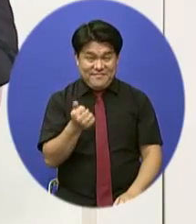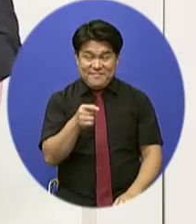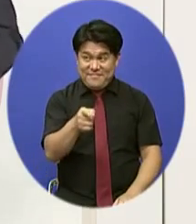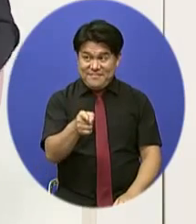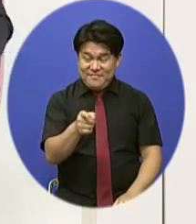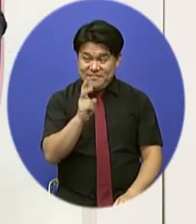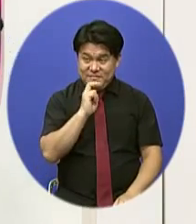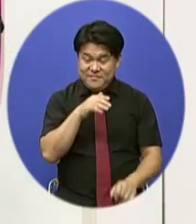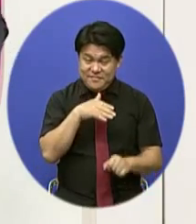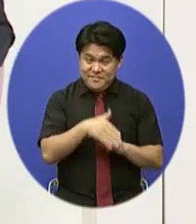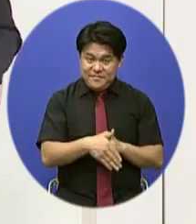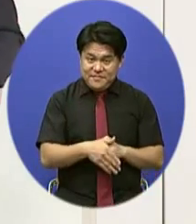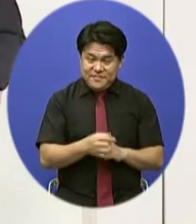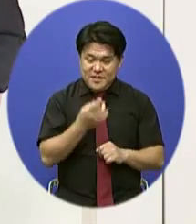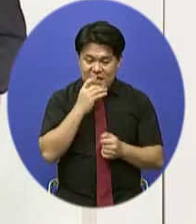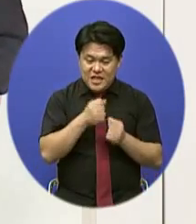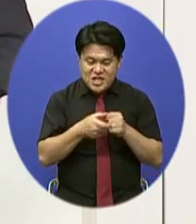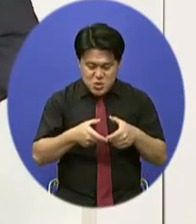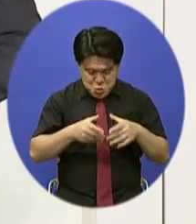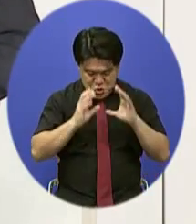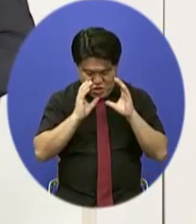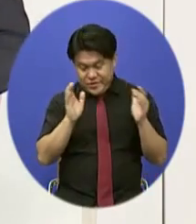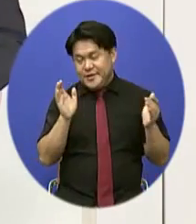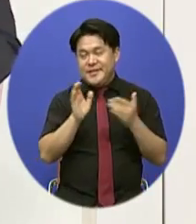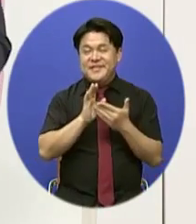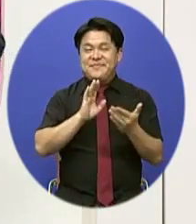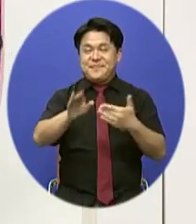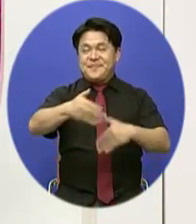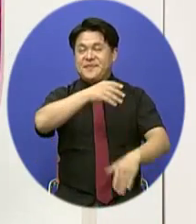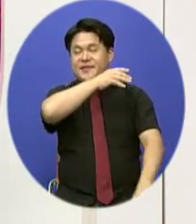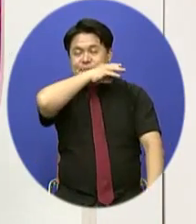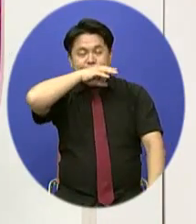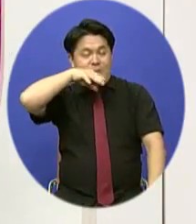말이죠. 네. 막걸리 한 잔 딱 한 사발을 쉬고